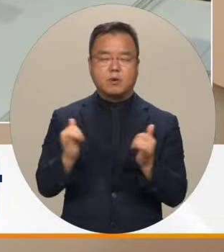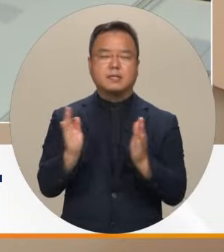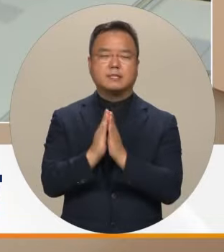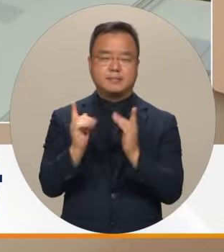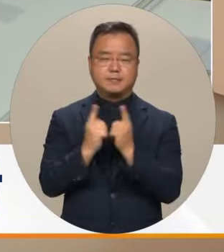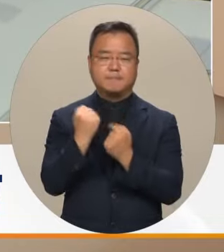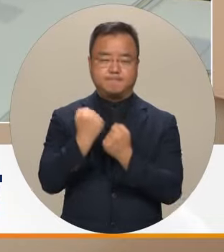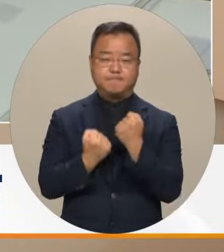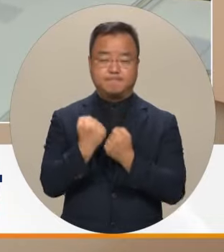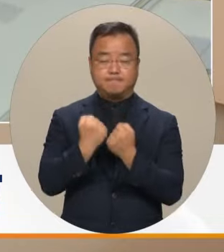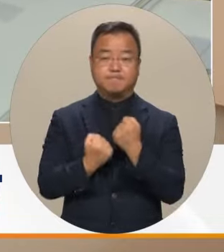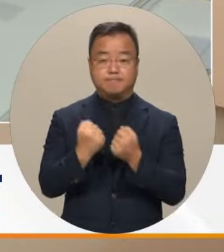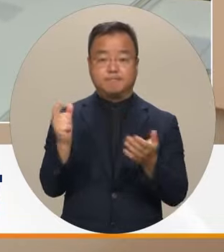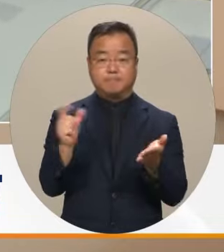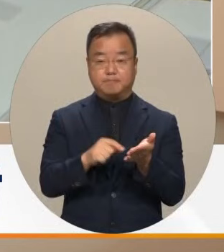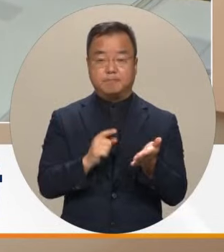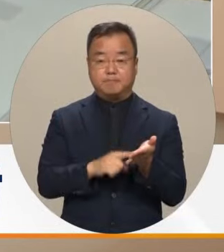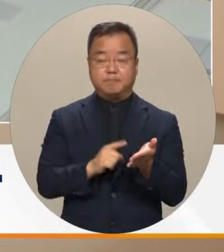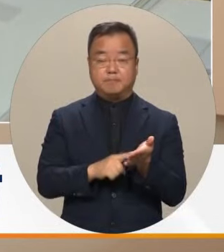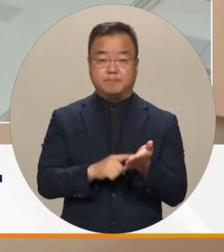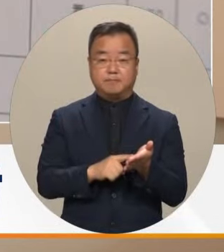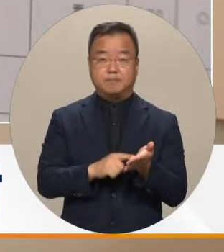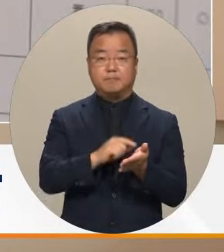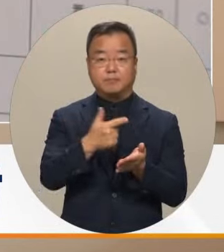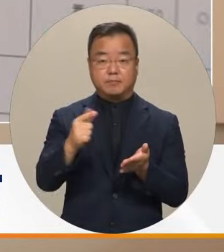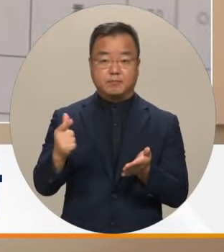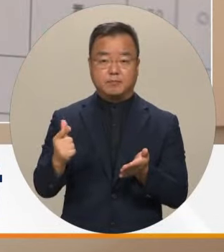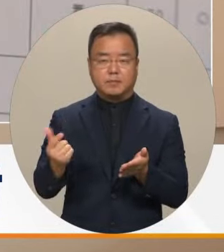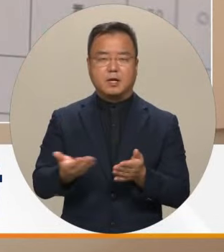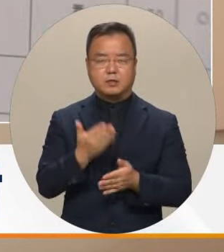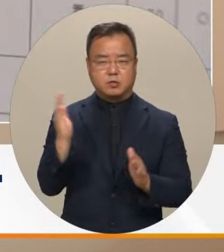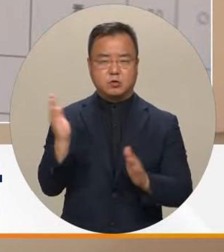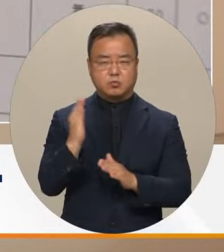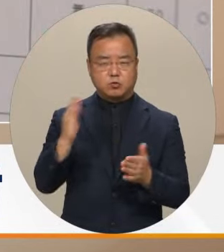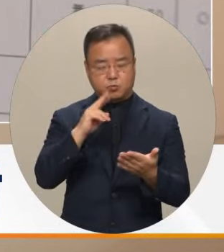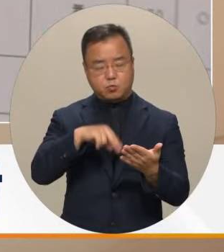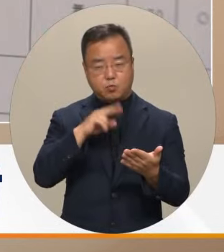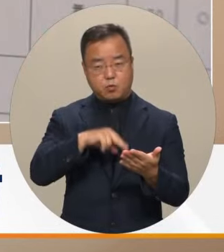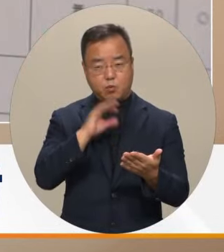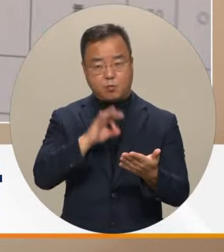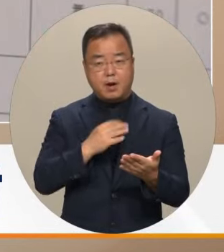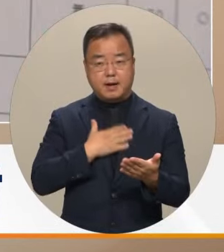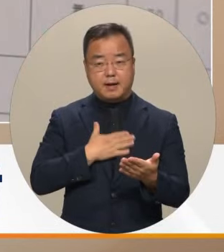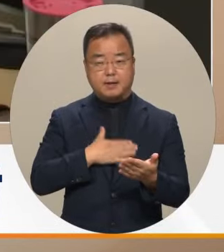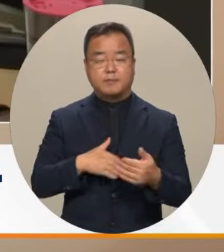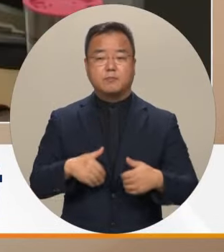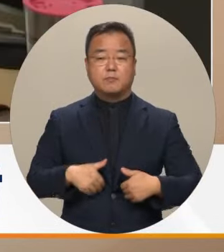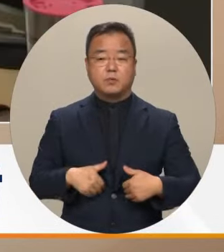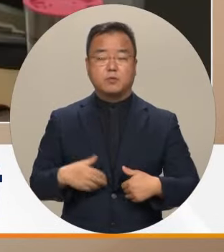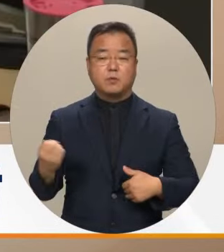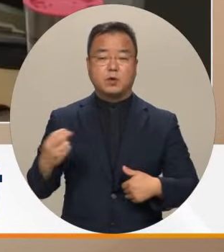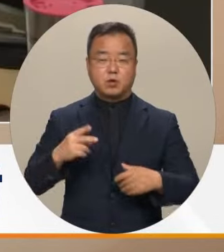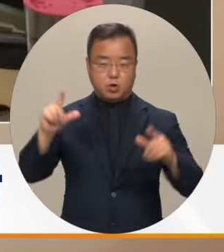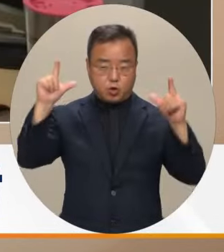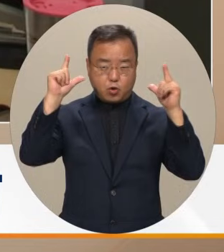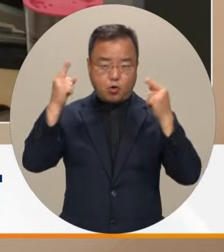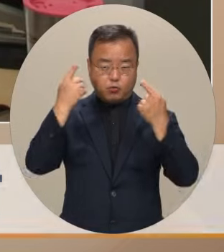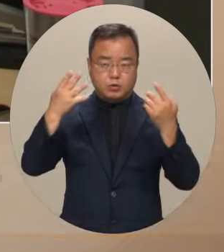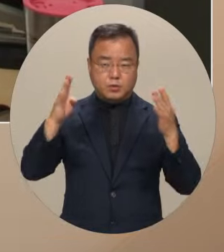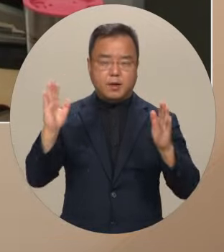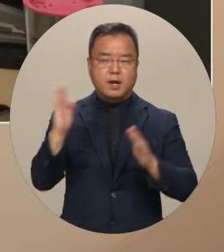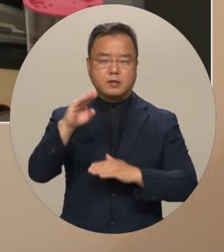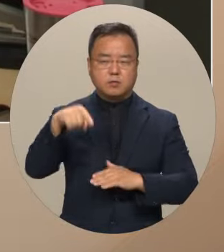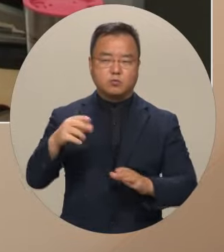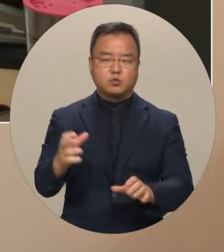있습니다 그래서 이런 것들을 좀 우리 학생들이 접하면 도움이 될 수 있고요 건국대학교 같은 경우는 학생부 종합전형